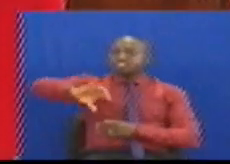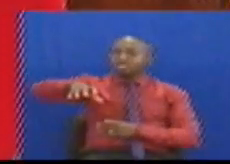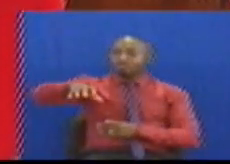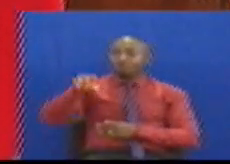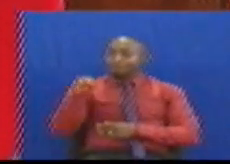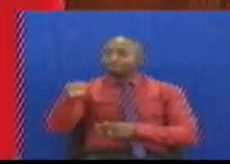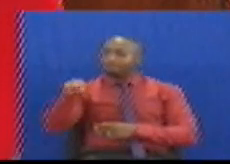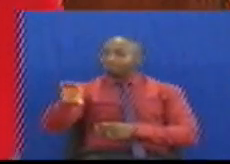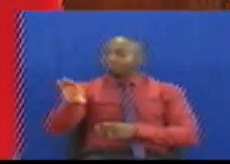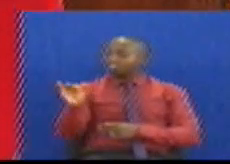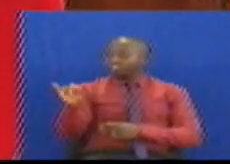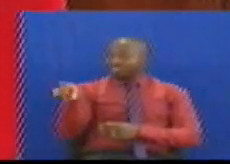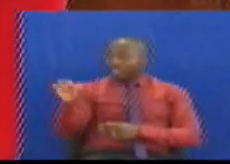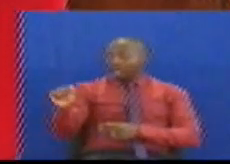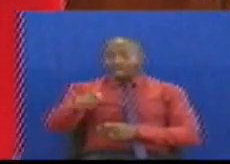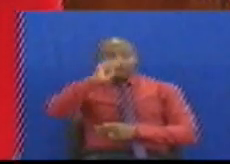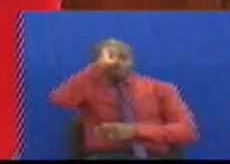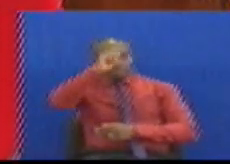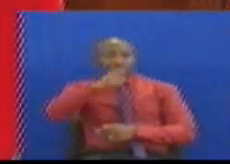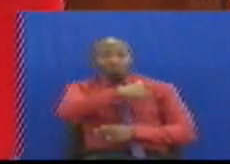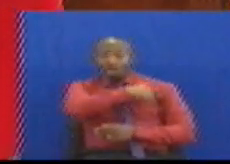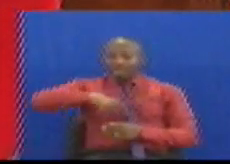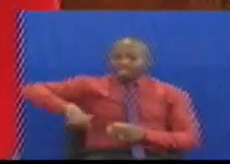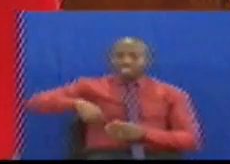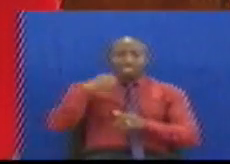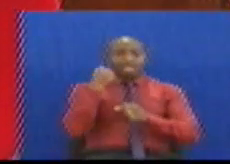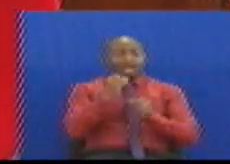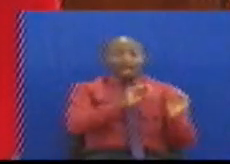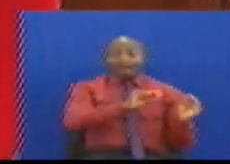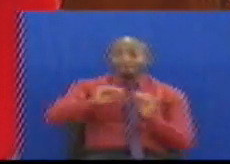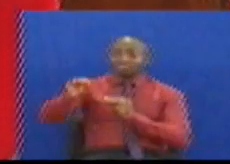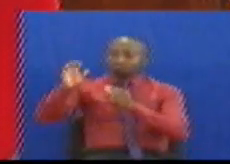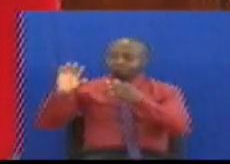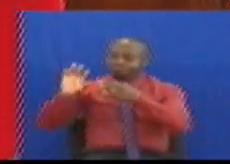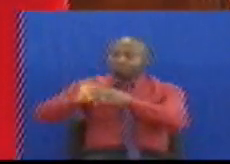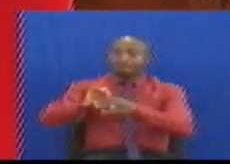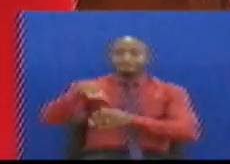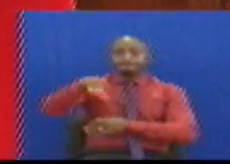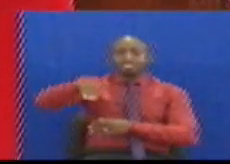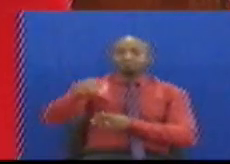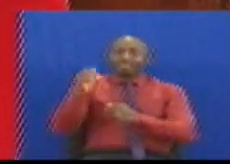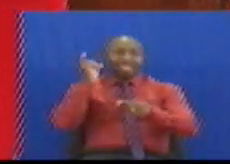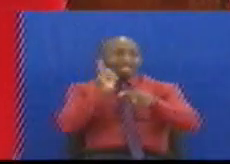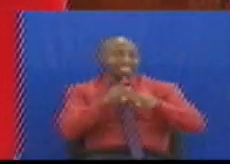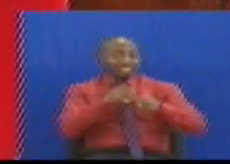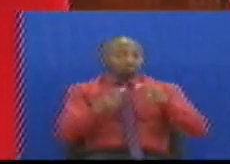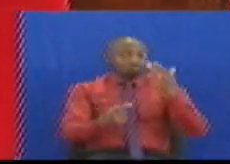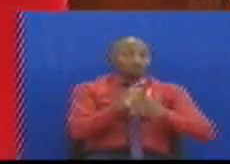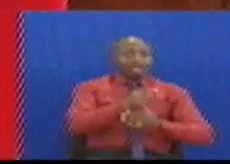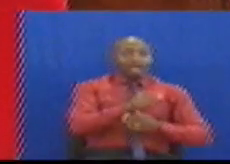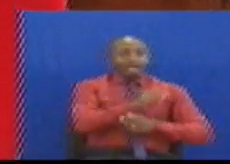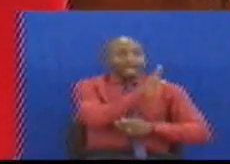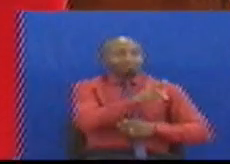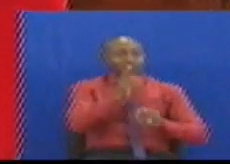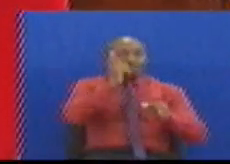Mchinga, Mheshimiwa Rais alifanya maamuzi ya kulihamisha kulipeleka manispaa ya Lindi kutoka kwenye halmashauri iliyokuwa ya Lindi